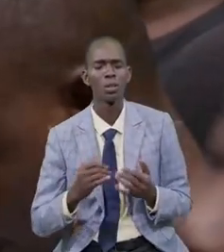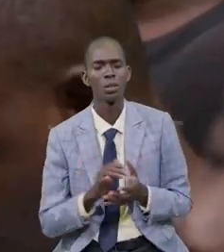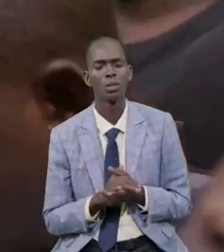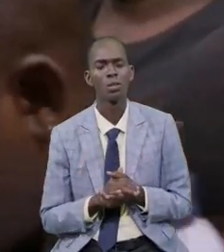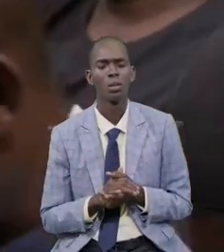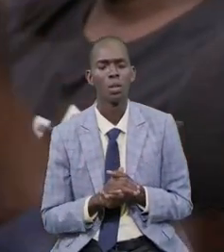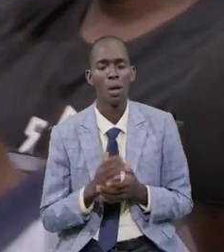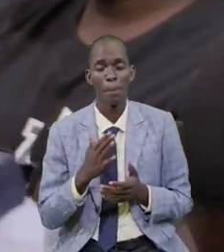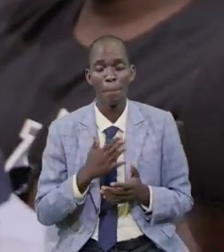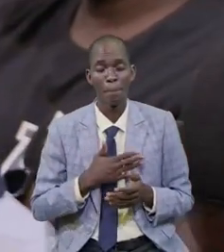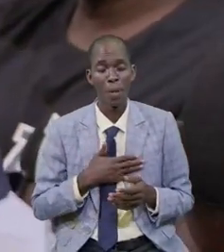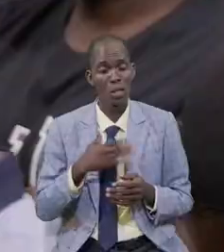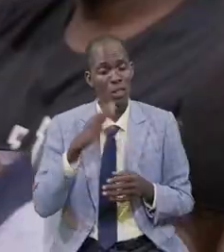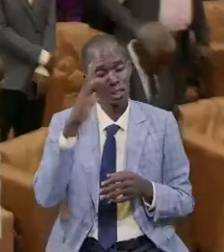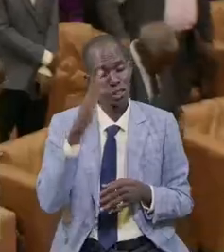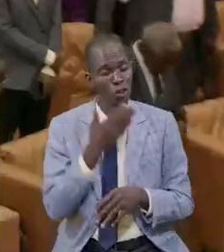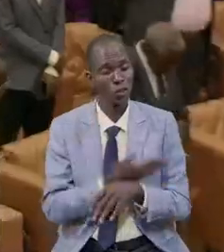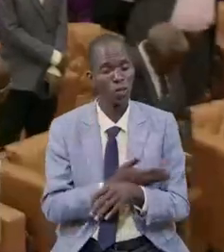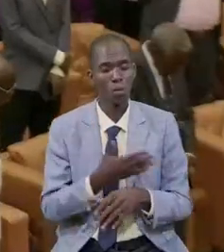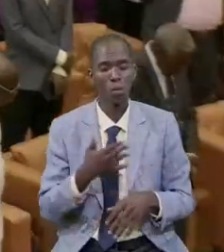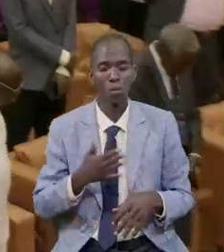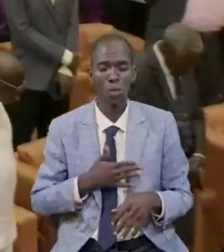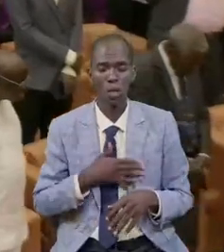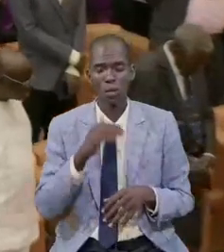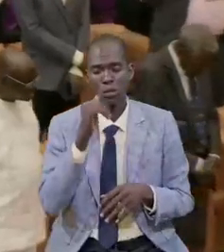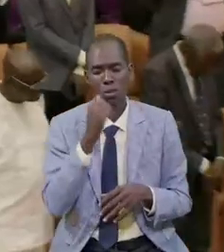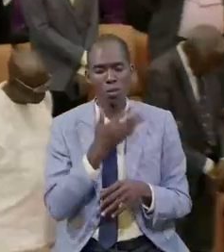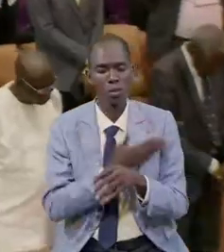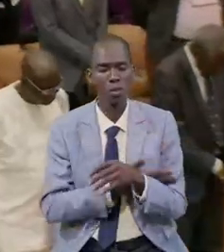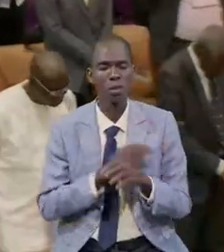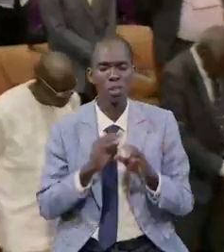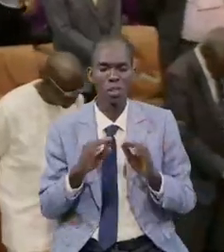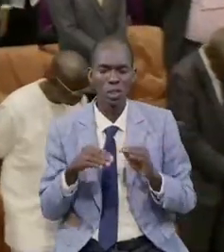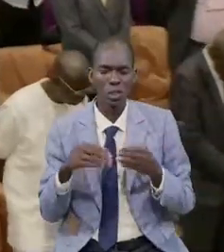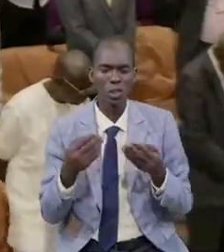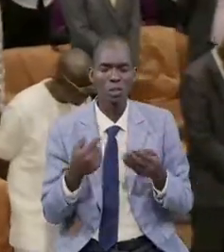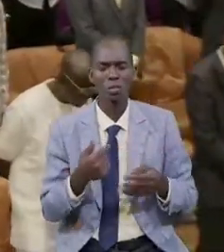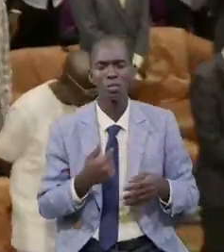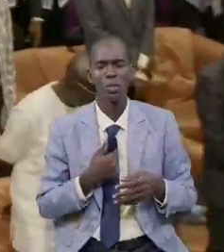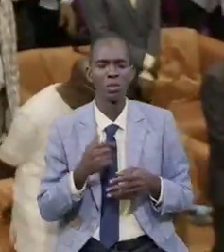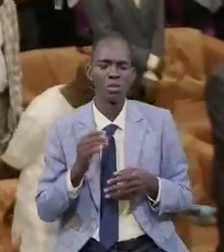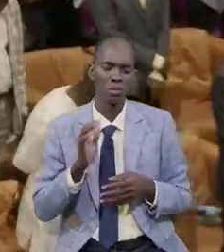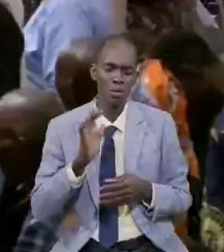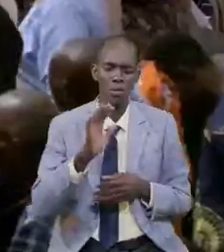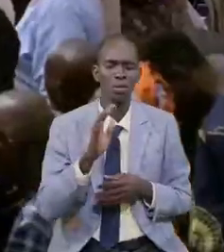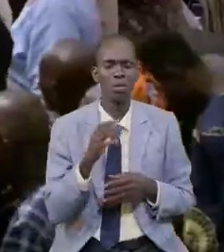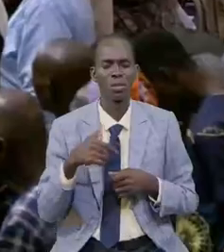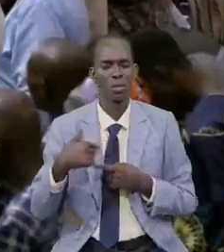mon fils, ma fille, donne-moi ton cœur.